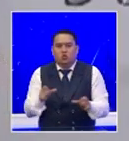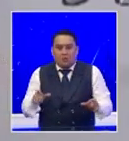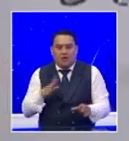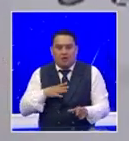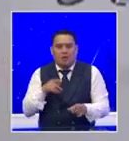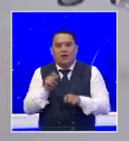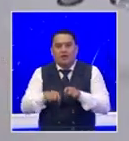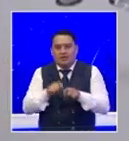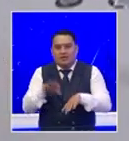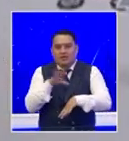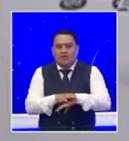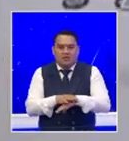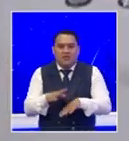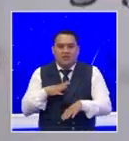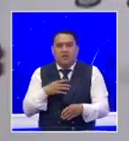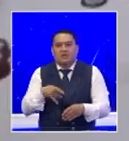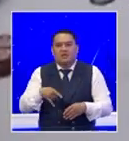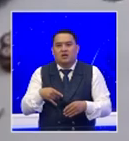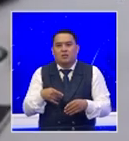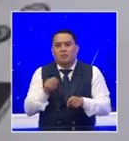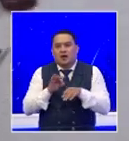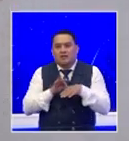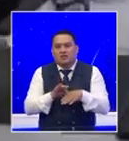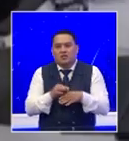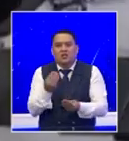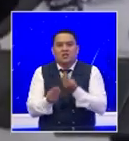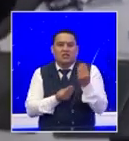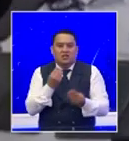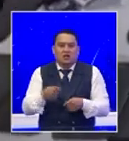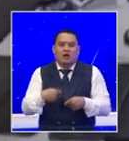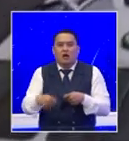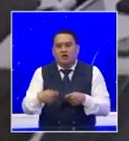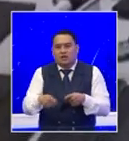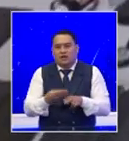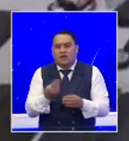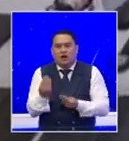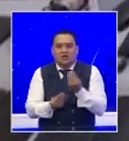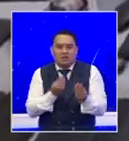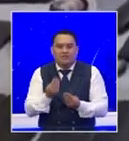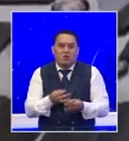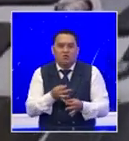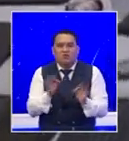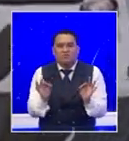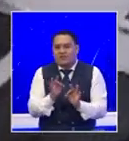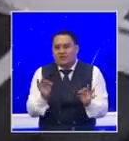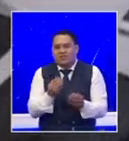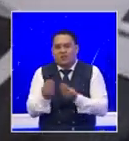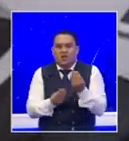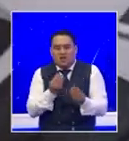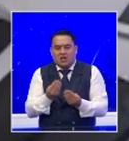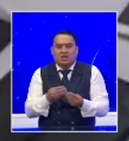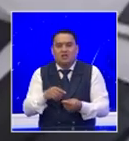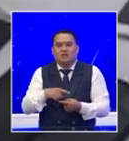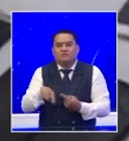При осмотре обнаружены и изъяты кейсы для проведения покерных игр, а именно игральные карты, фишки для проведения азартной игры